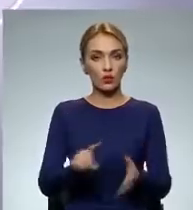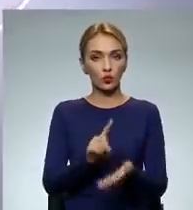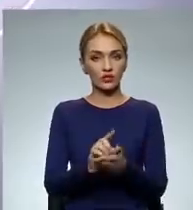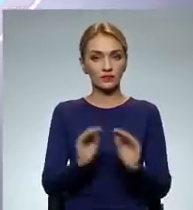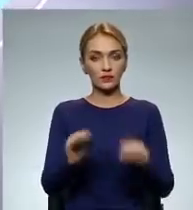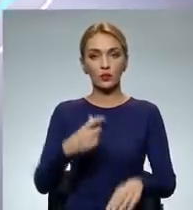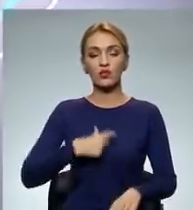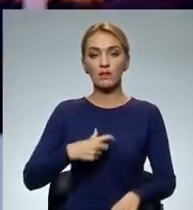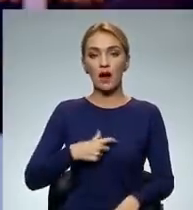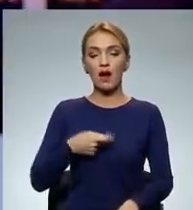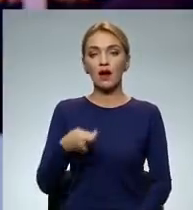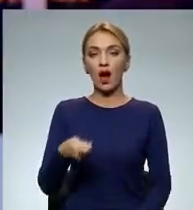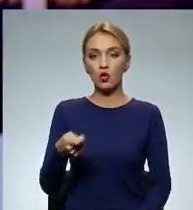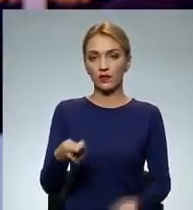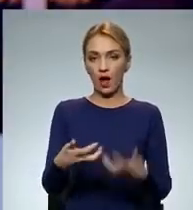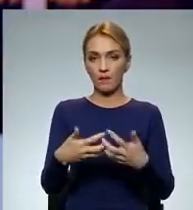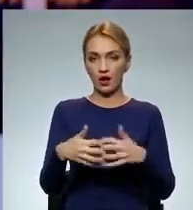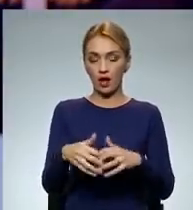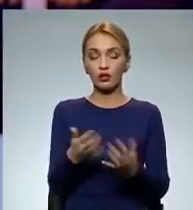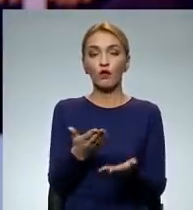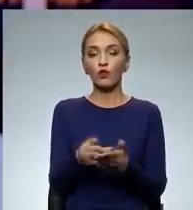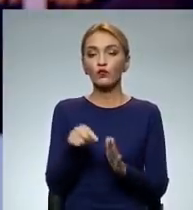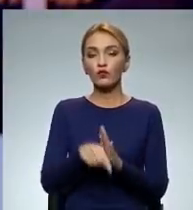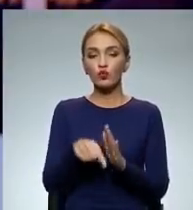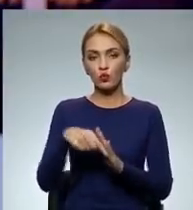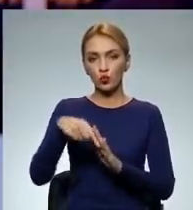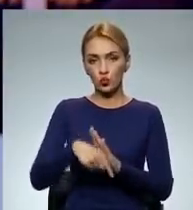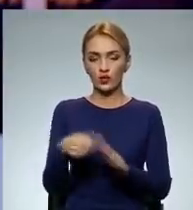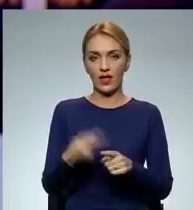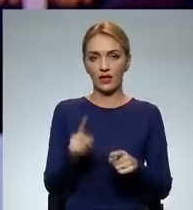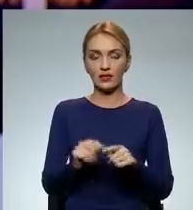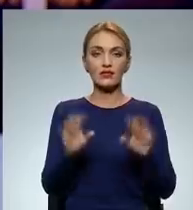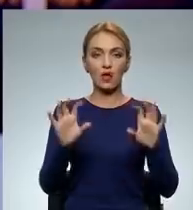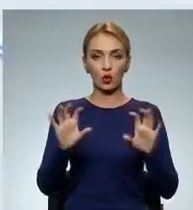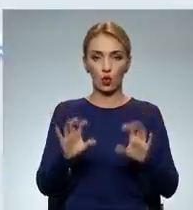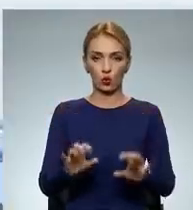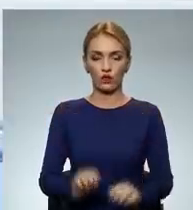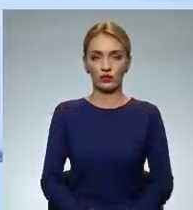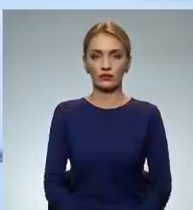себя кассовые аппараты. Вот в чем суть этих законов.